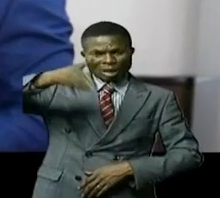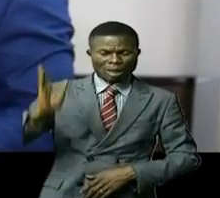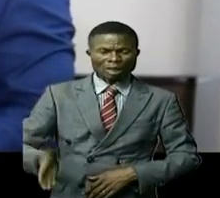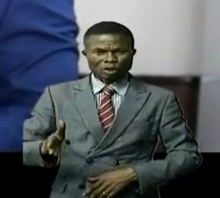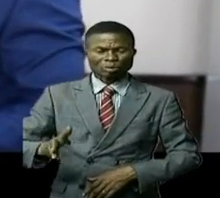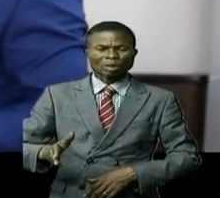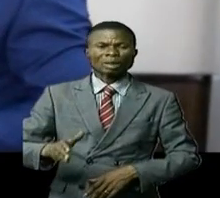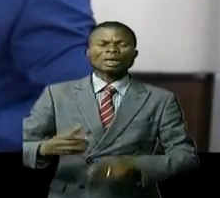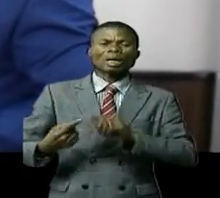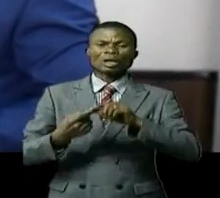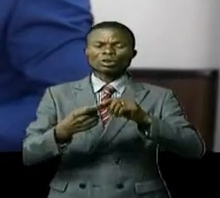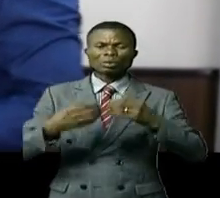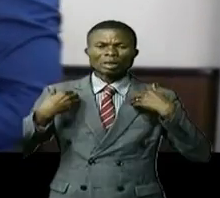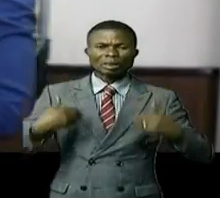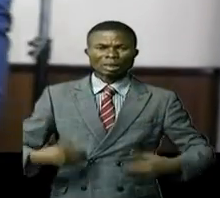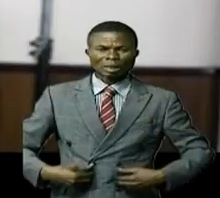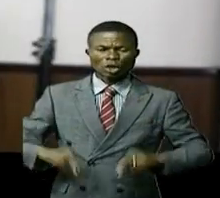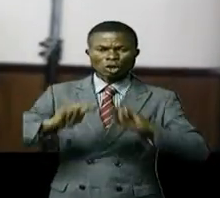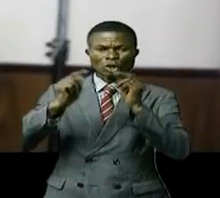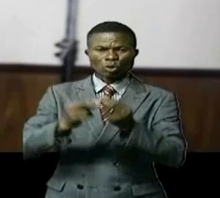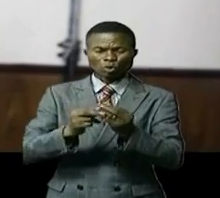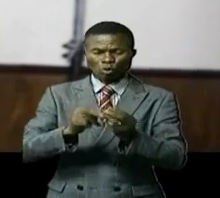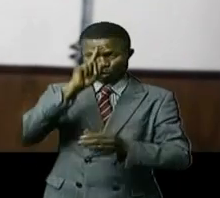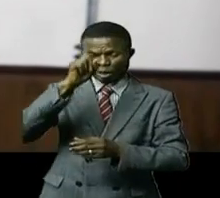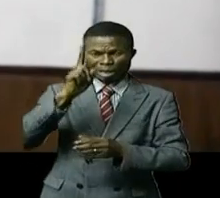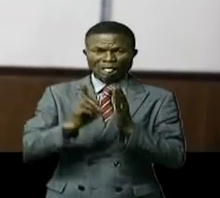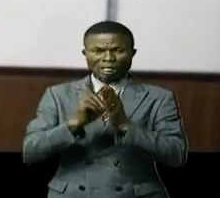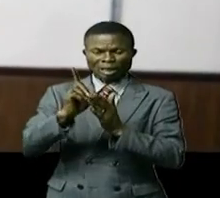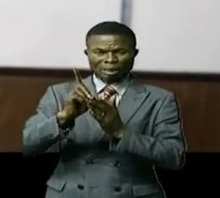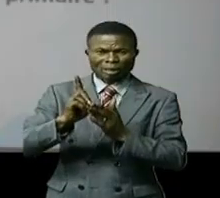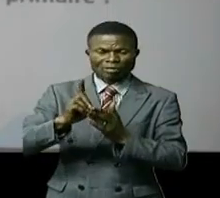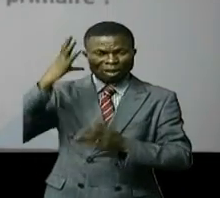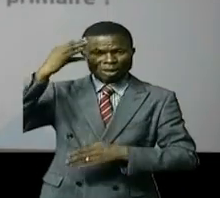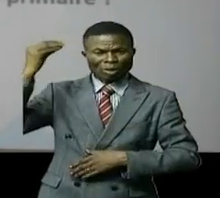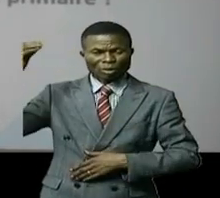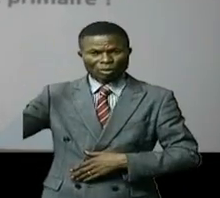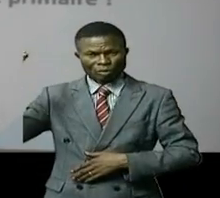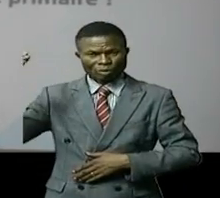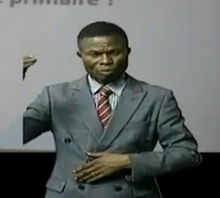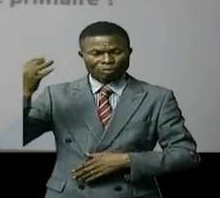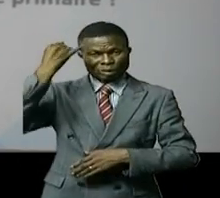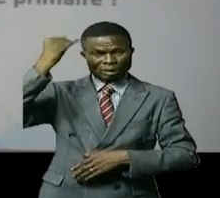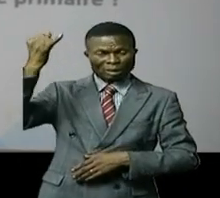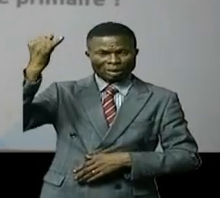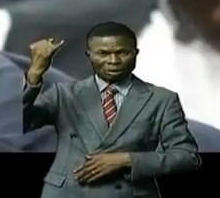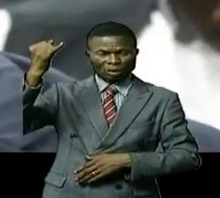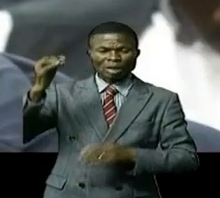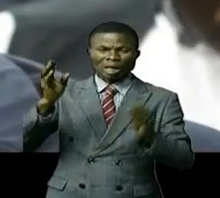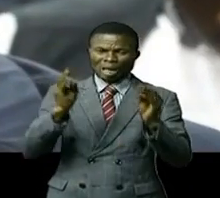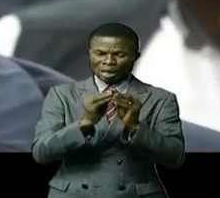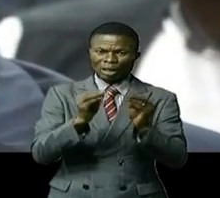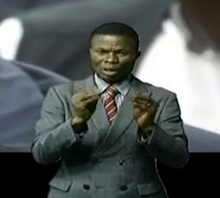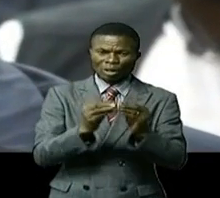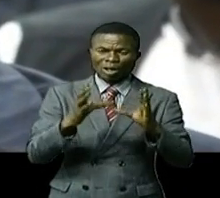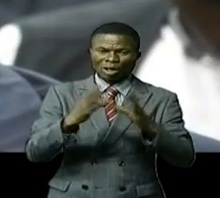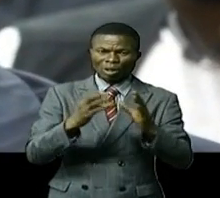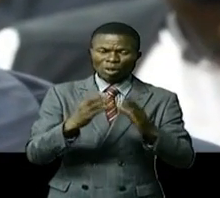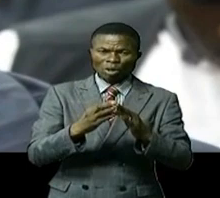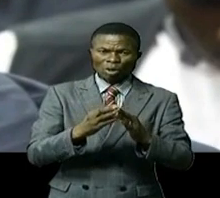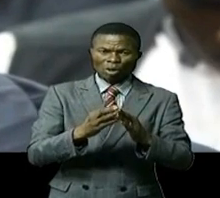team leader du groupe Compétences, Intelligence, Développement, Expertise, l'initiative d'une réunion avec une